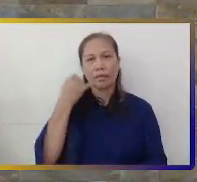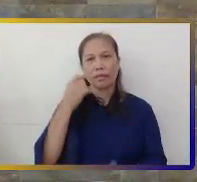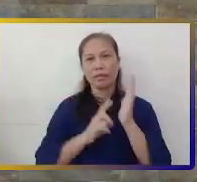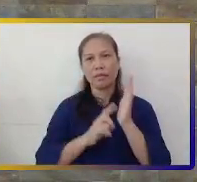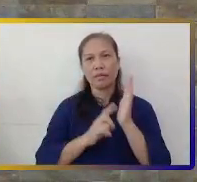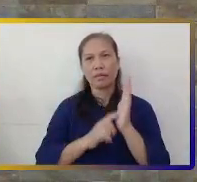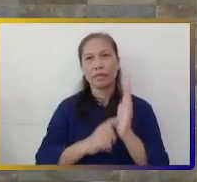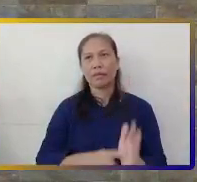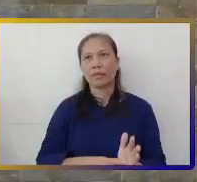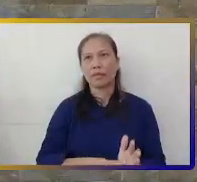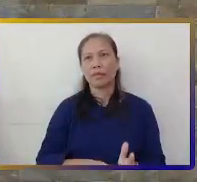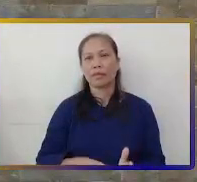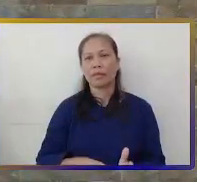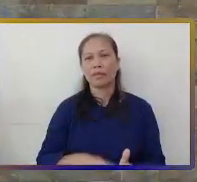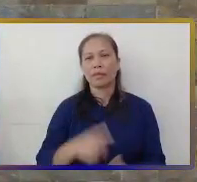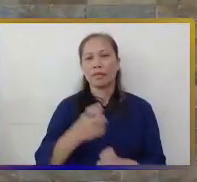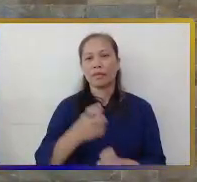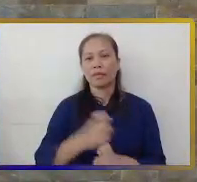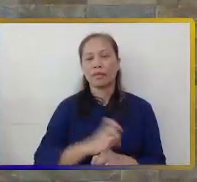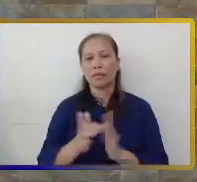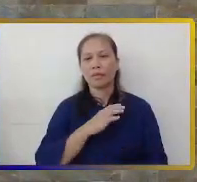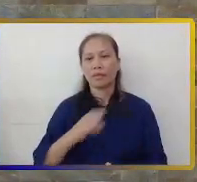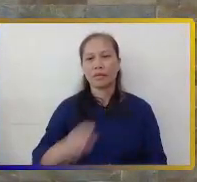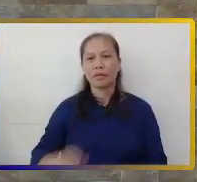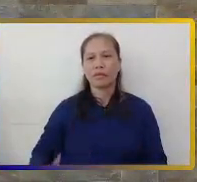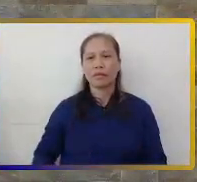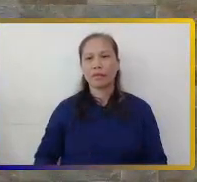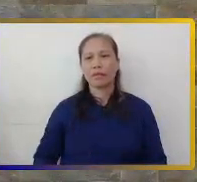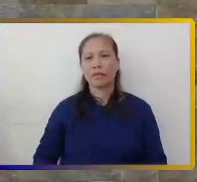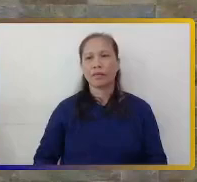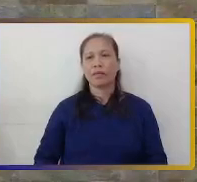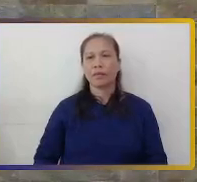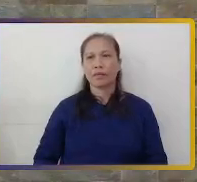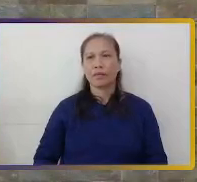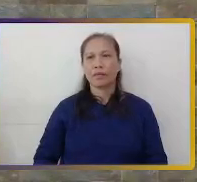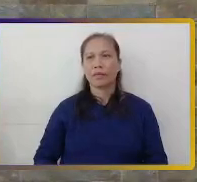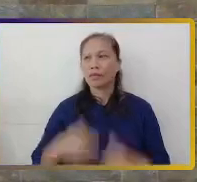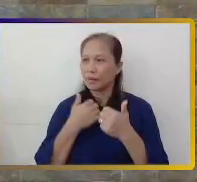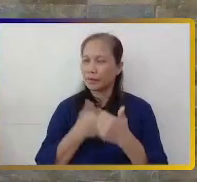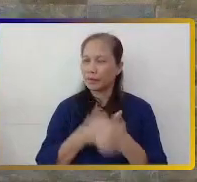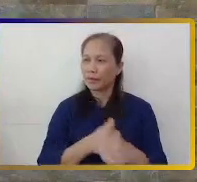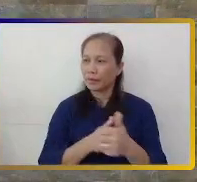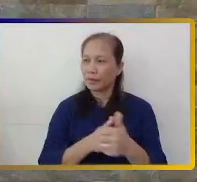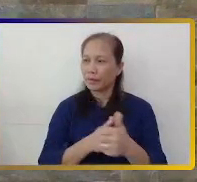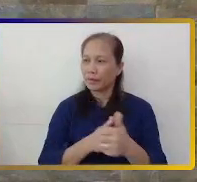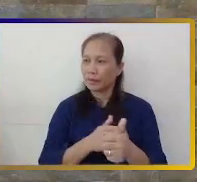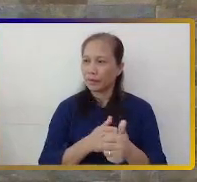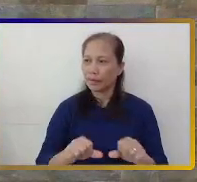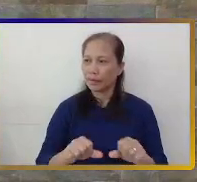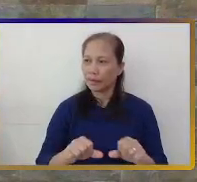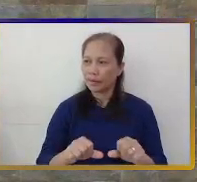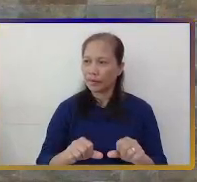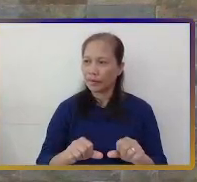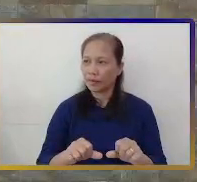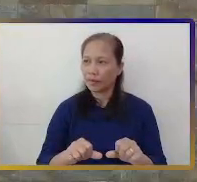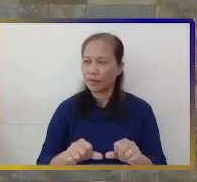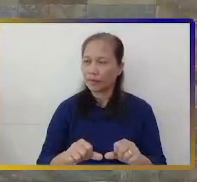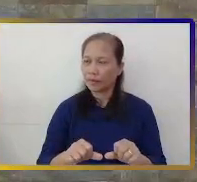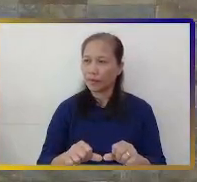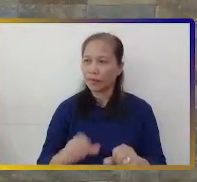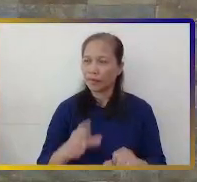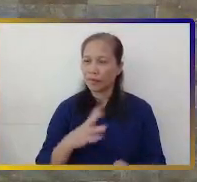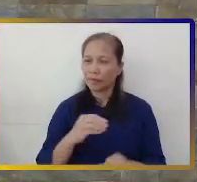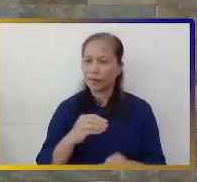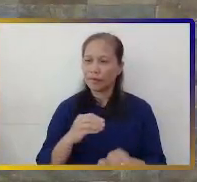ng pangong jesukristo may nagpatuloy hanggang sa kalagitnaan hanggang at makikita natin at may nagpatuloy hanggang sa